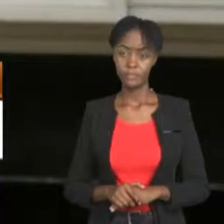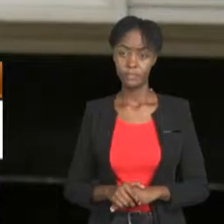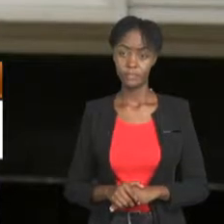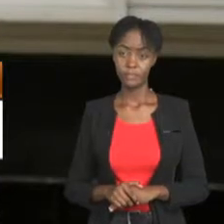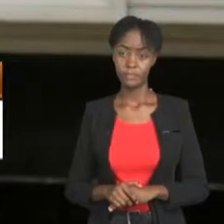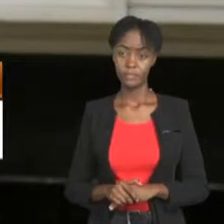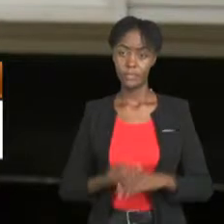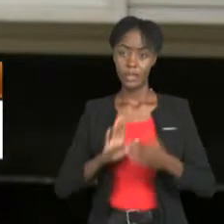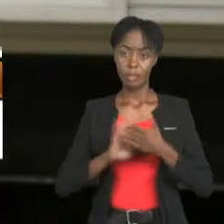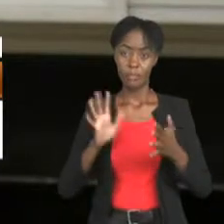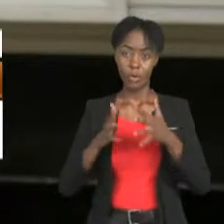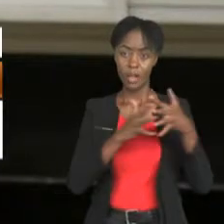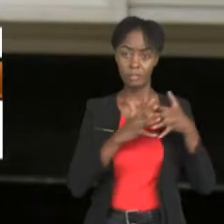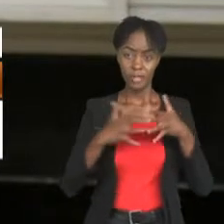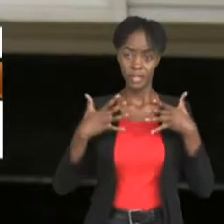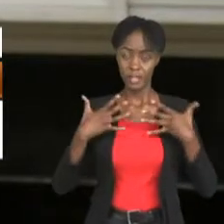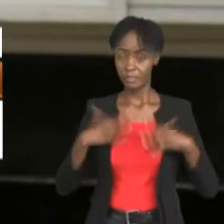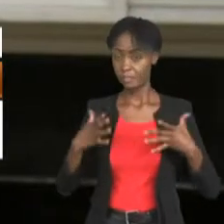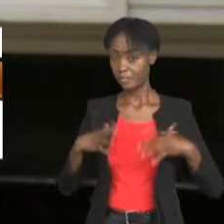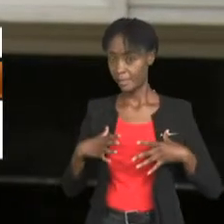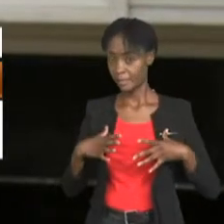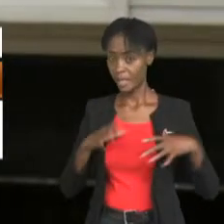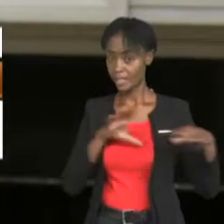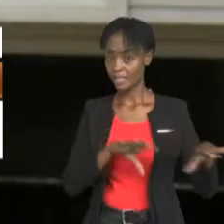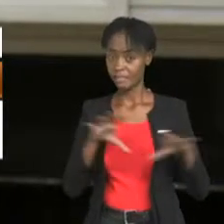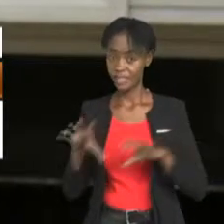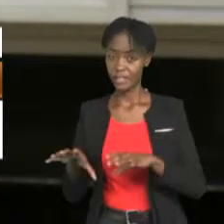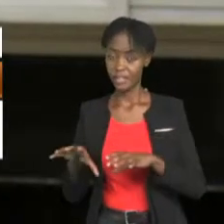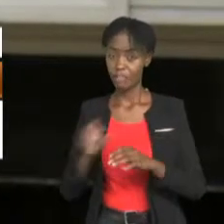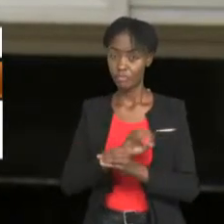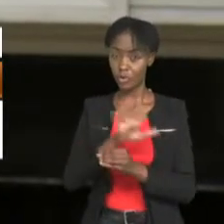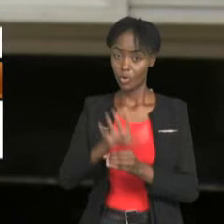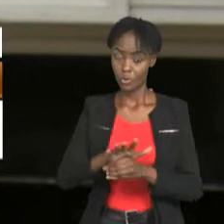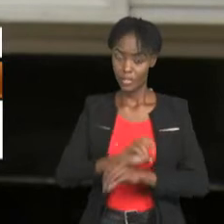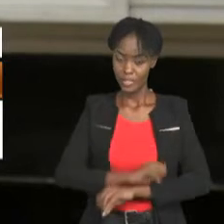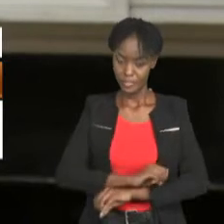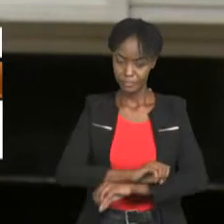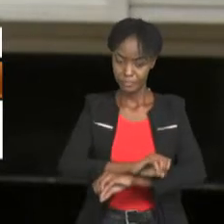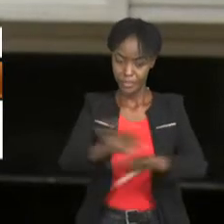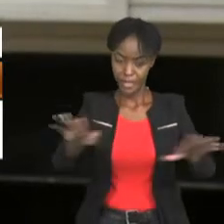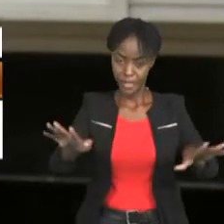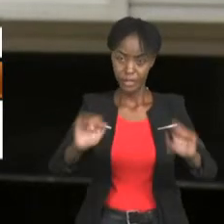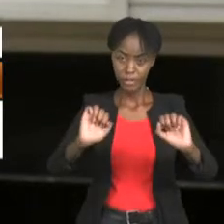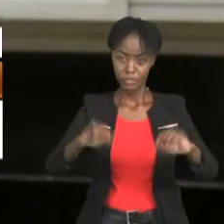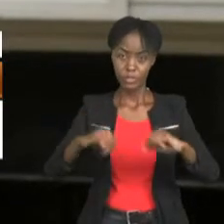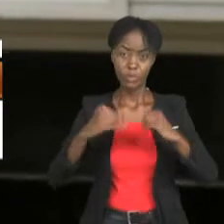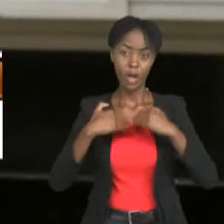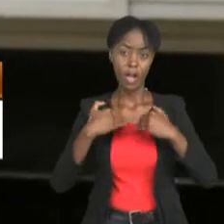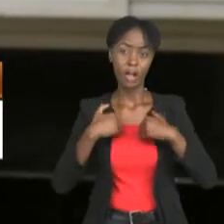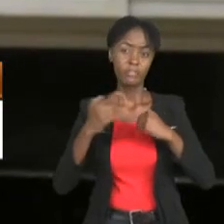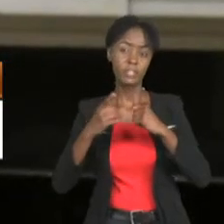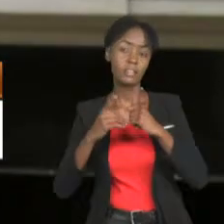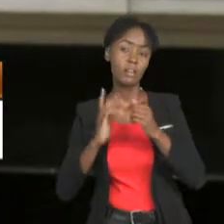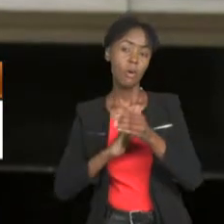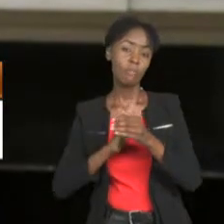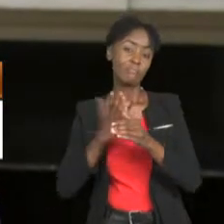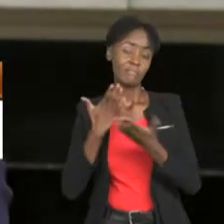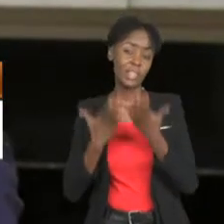The virus is surging. We're 400,000 dead, expected to reach well over